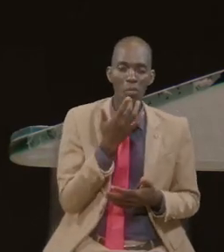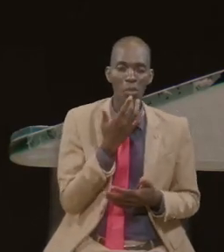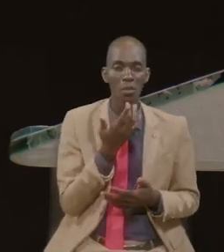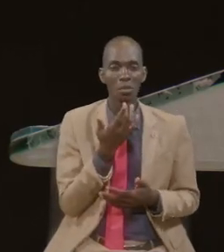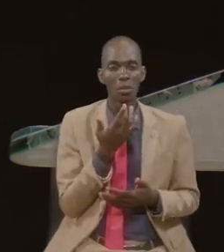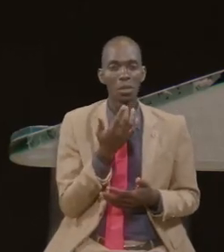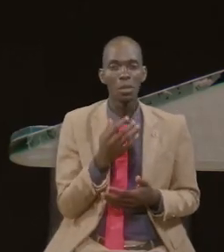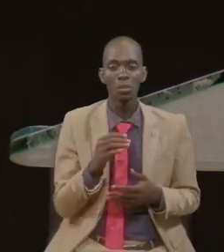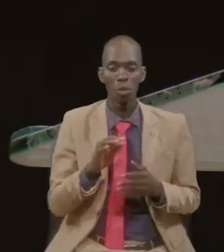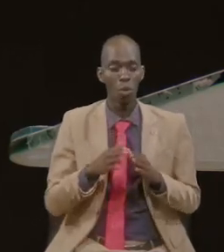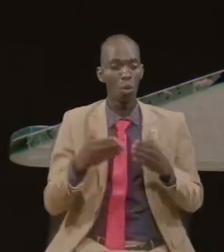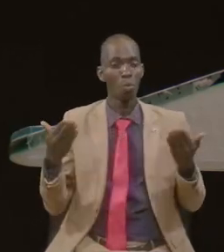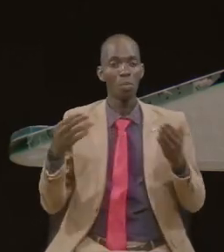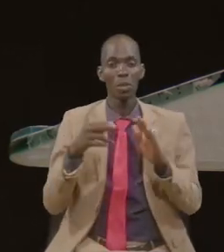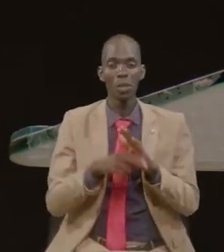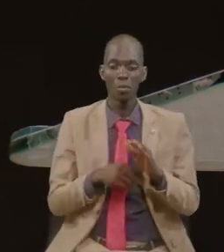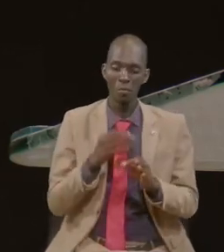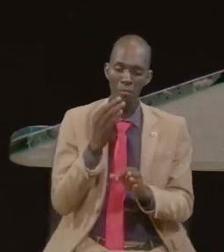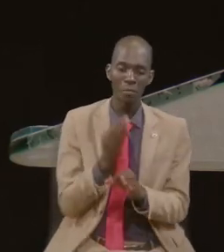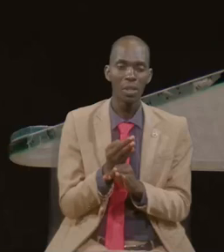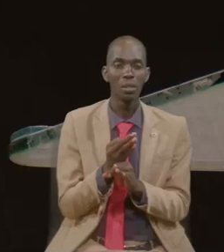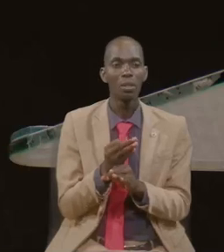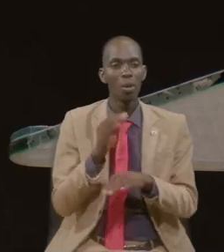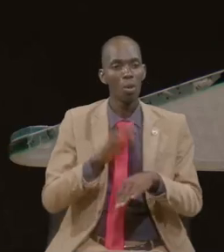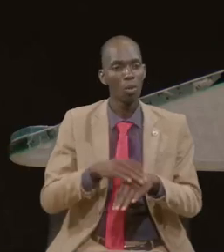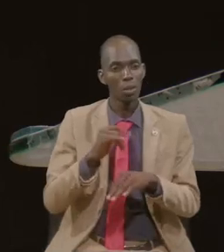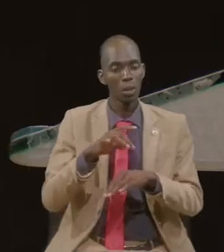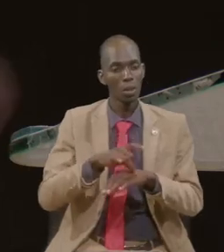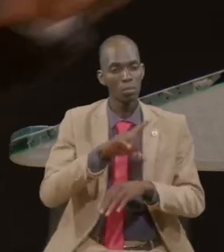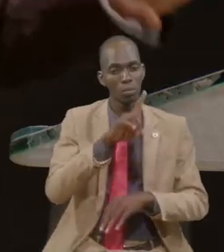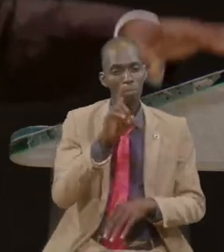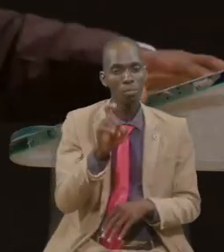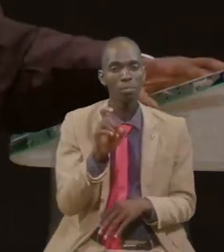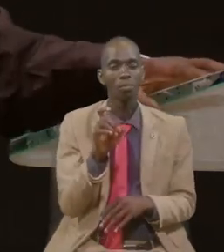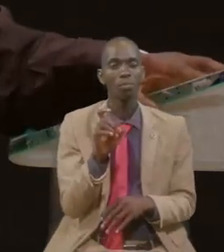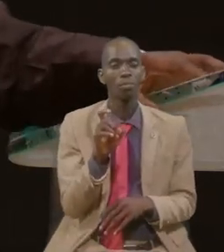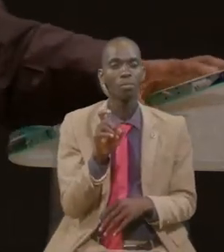l'impartialité, la transparence, la foi sur la terre?